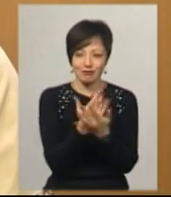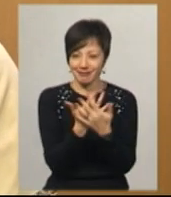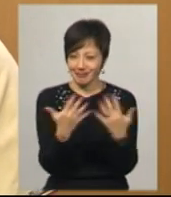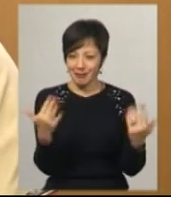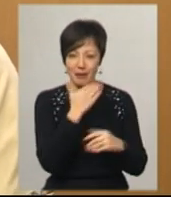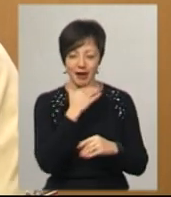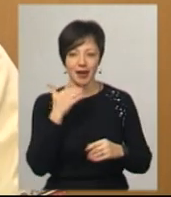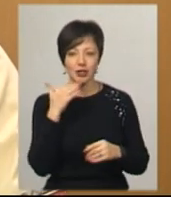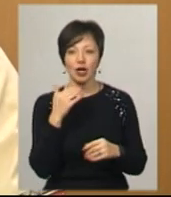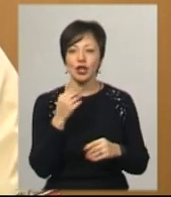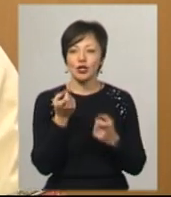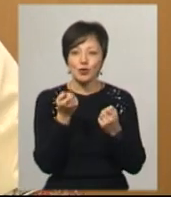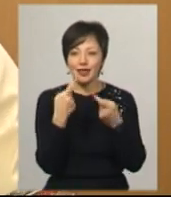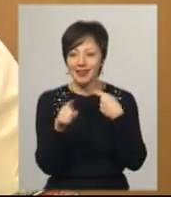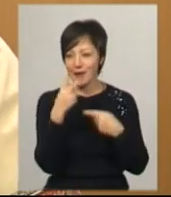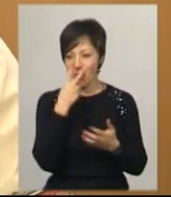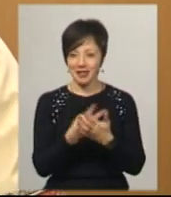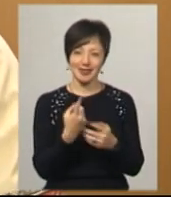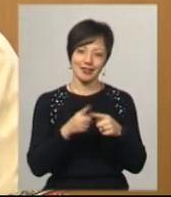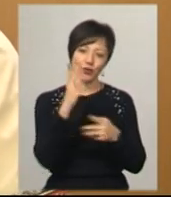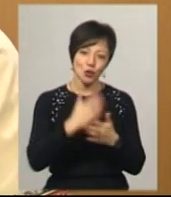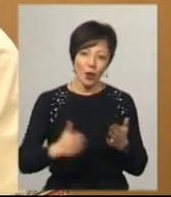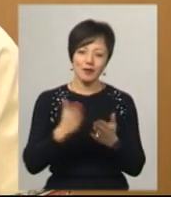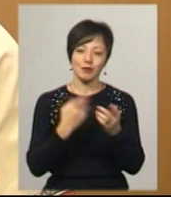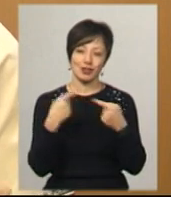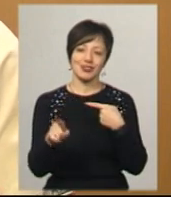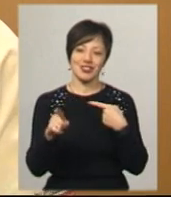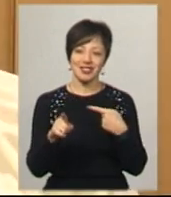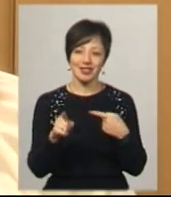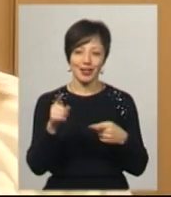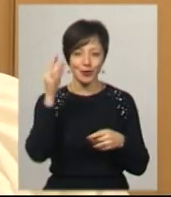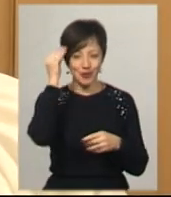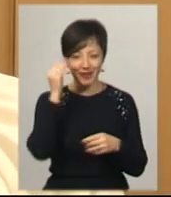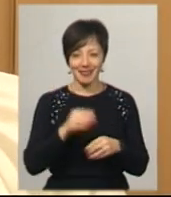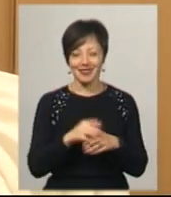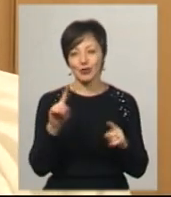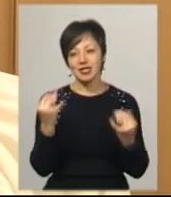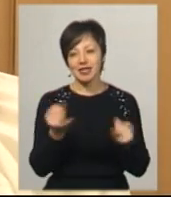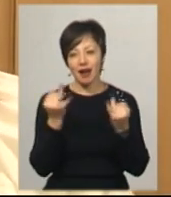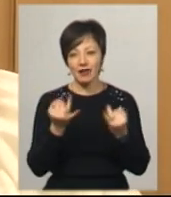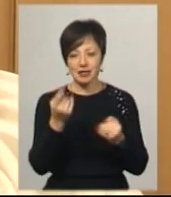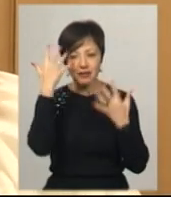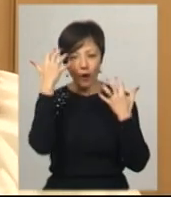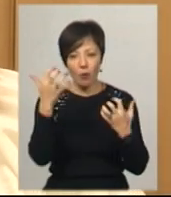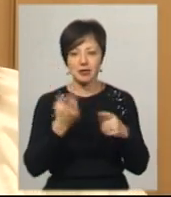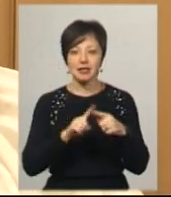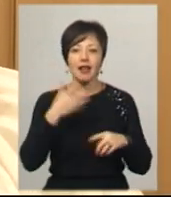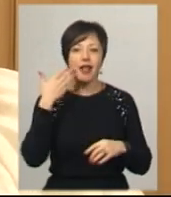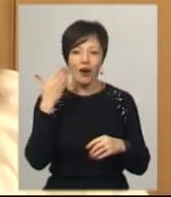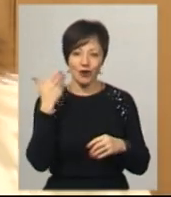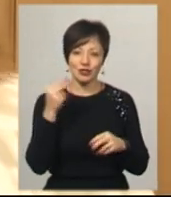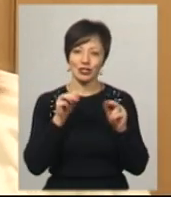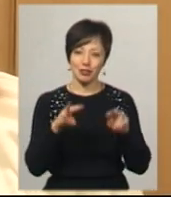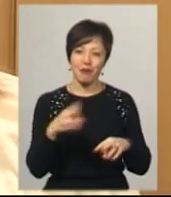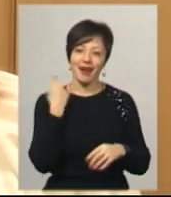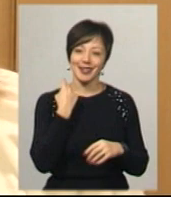багато чого. Чуть-чуть не так показала, і це вже зовсім інша думка. І це дуже цікаво, і це захоплююче, це легко. Легше,